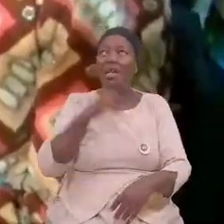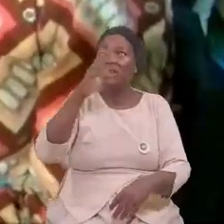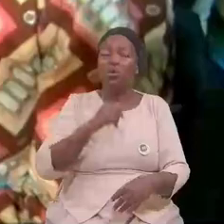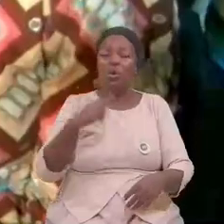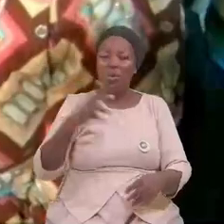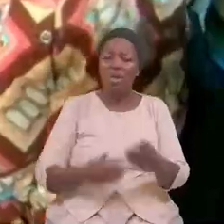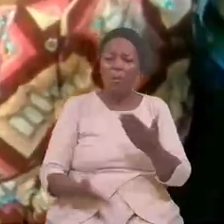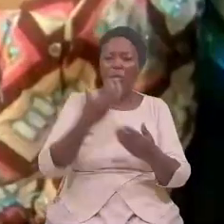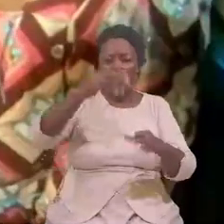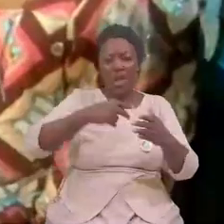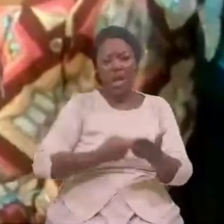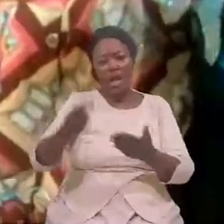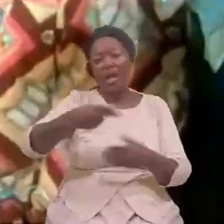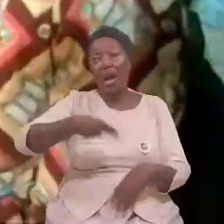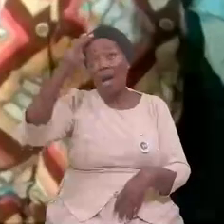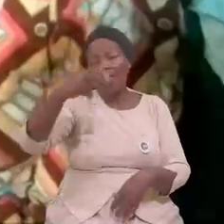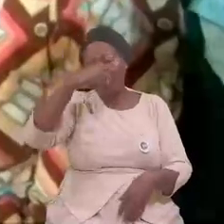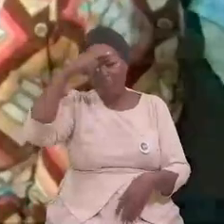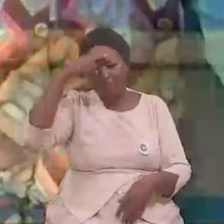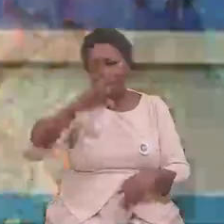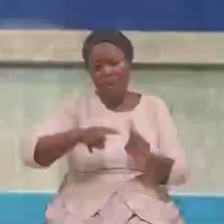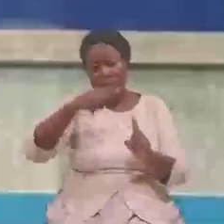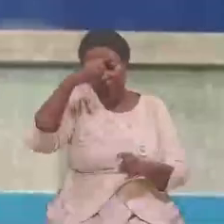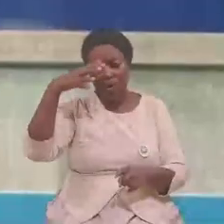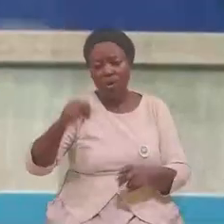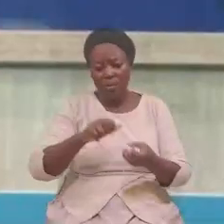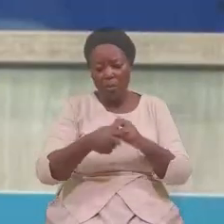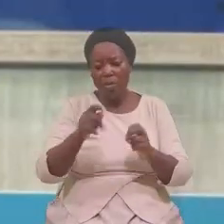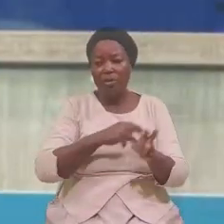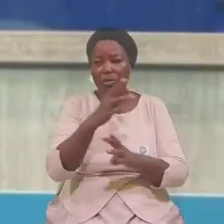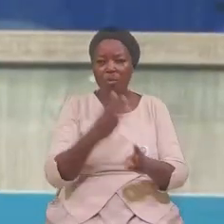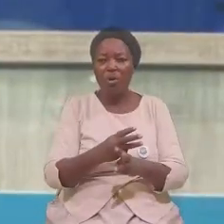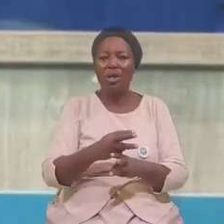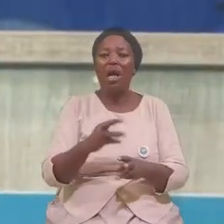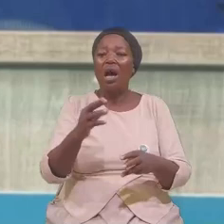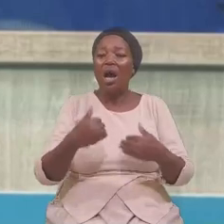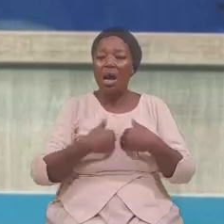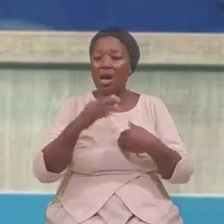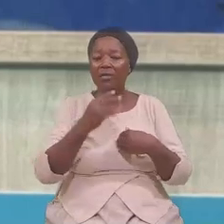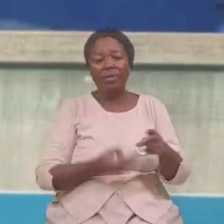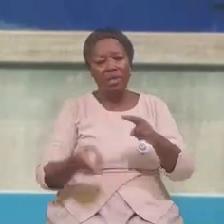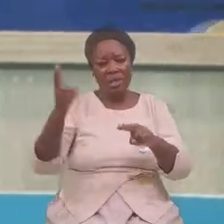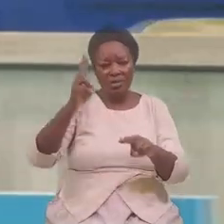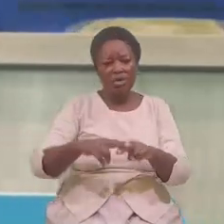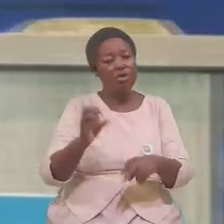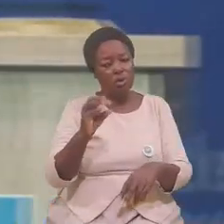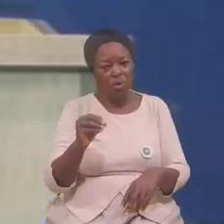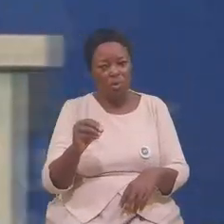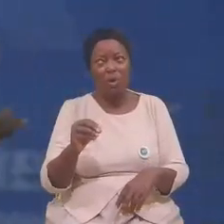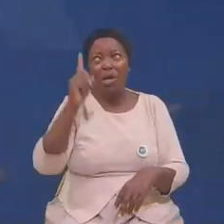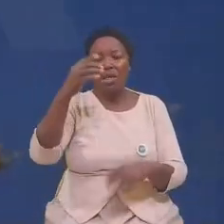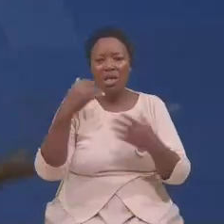mais parce que les problèmes du monde ont augmenté, ainsi donc, il manifeste